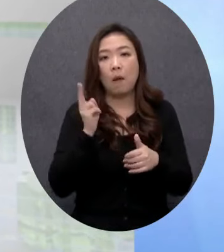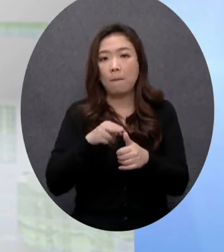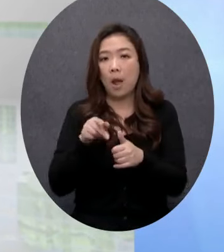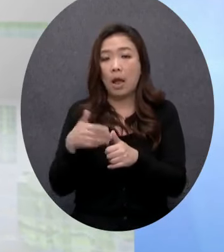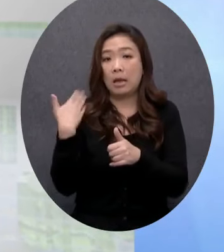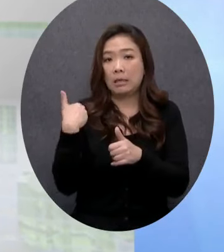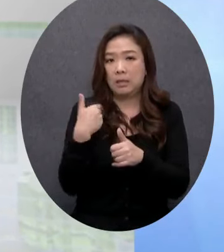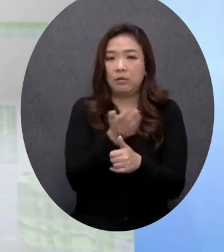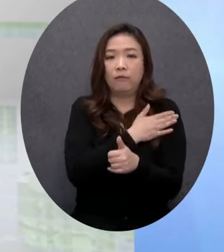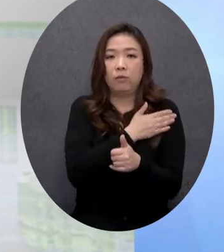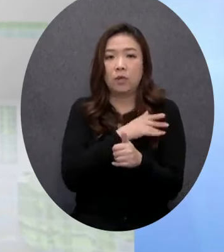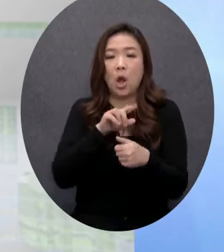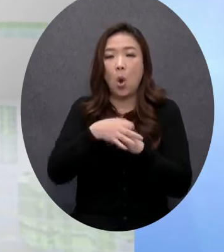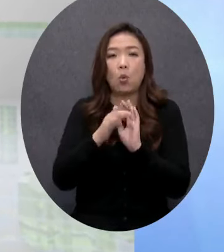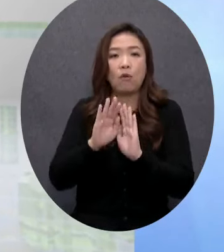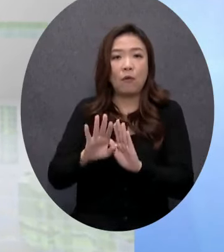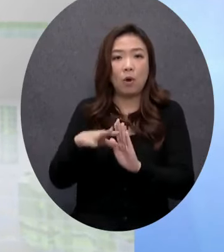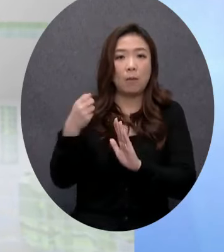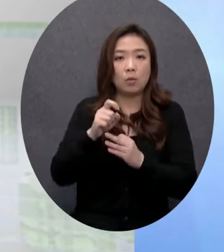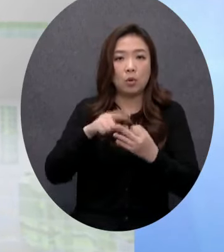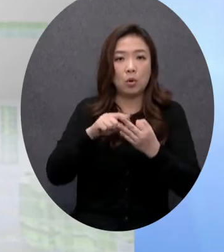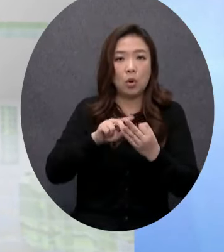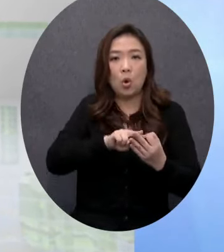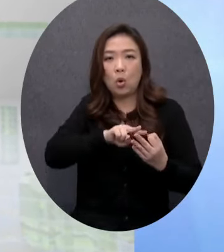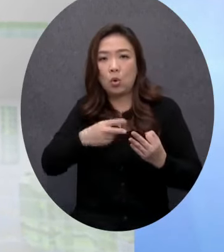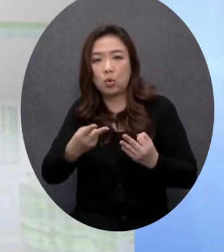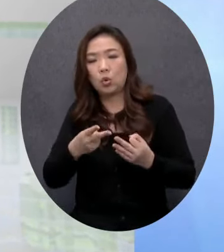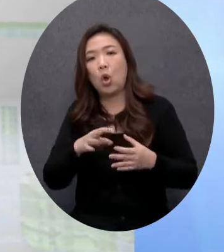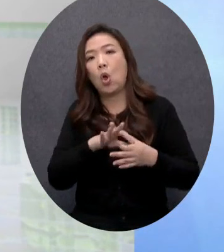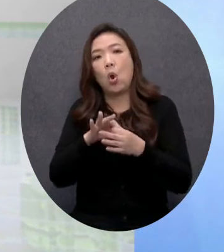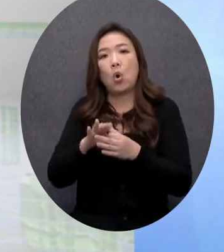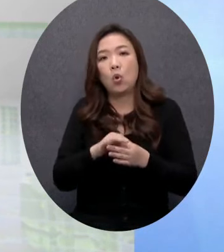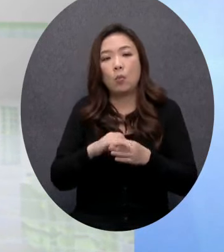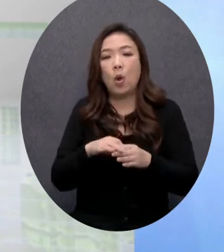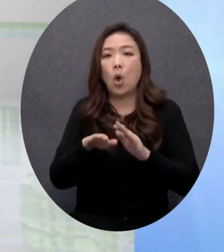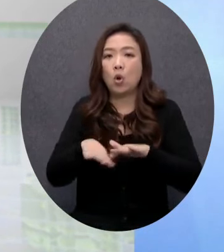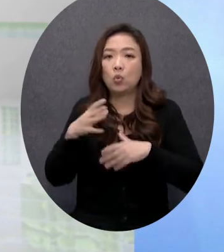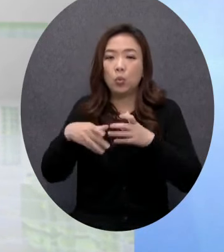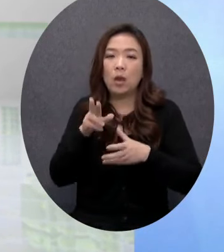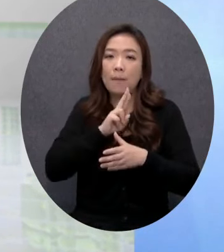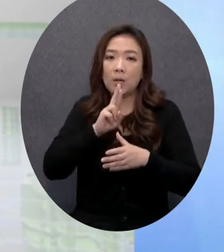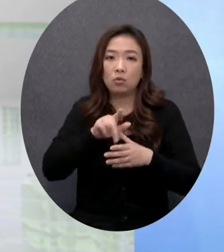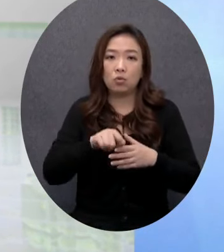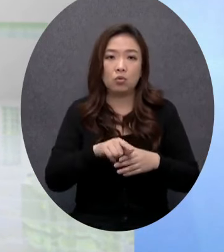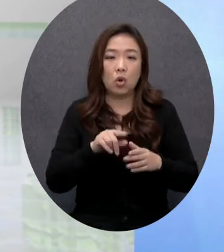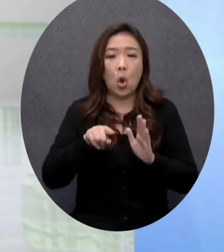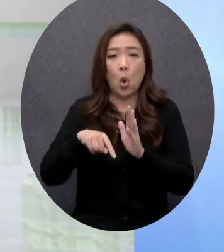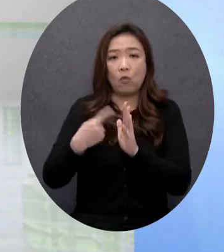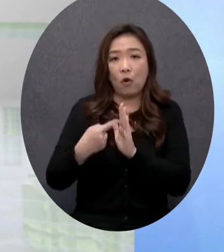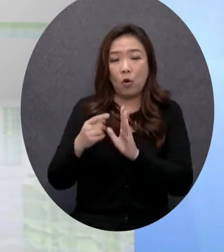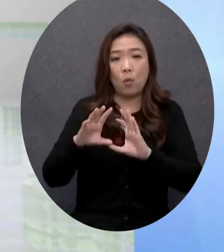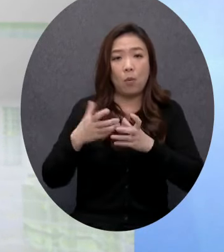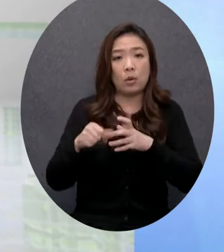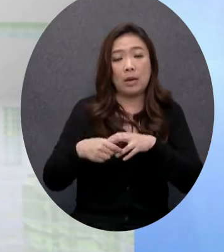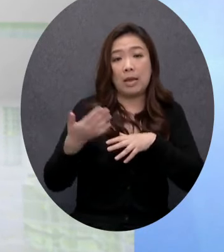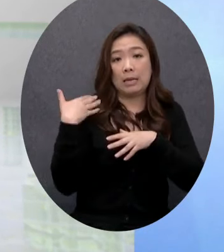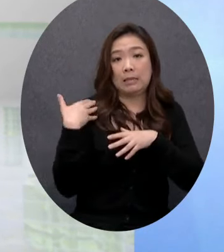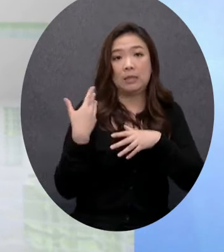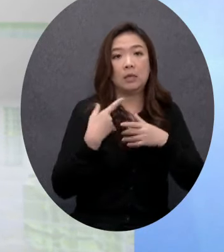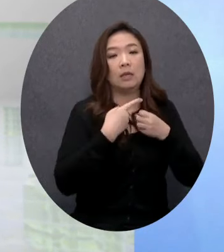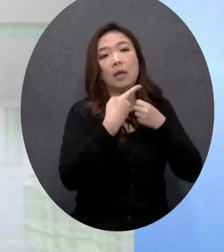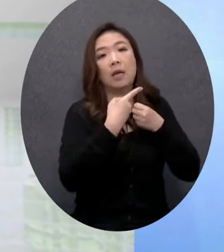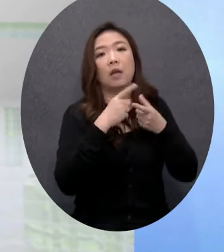担任国防部长的绍伊古出任联邦安全会议秘书，国防部长就改由原第一副总理